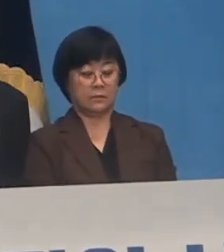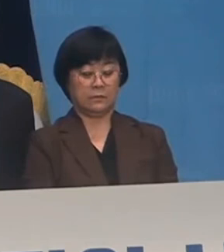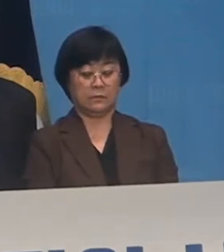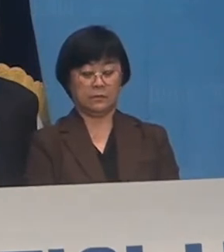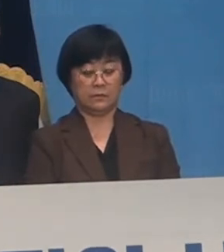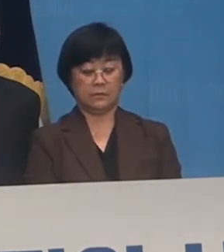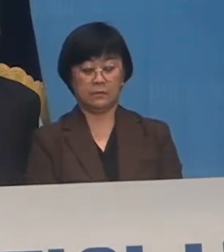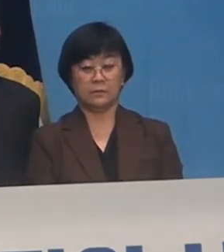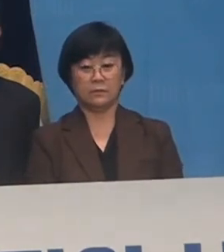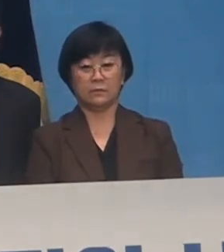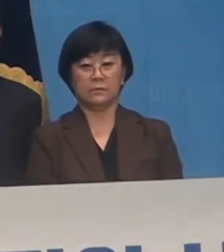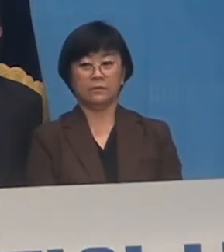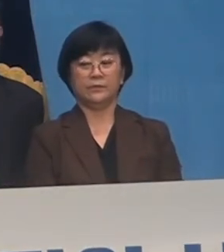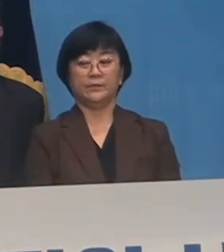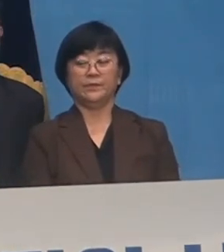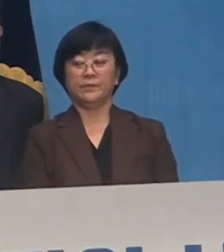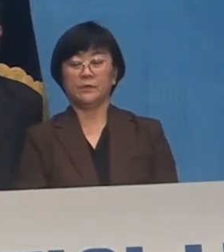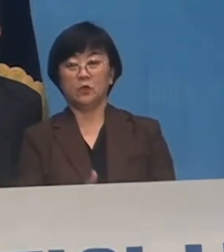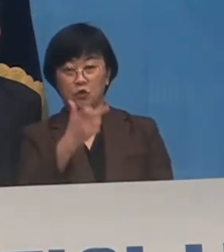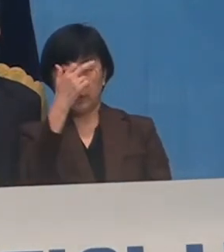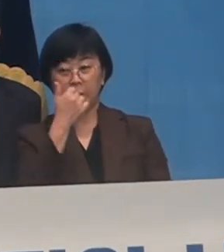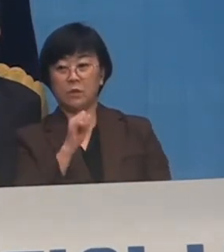하겠습니다. 네, 최진영 변호사입니다.